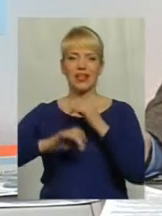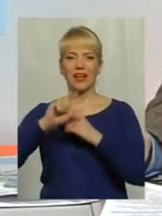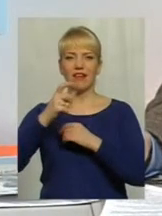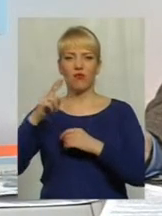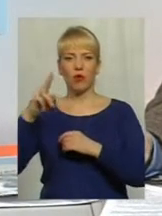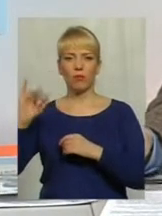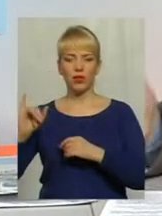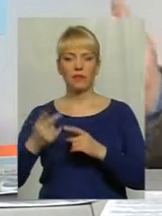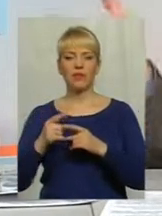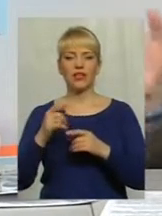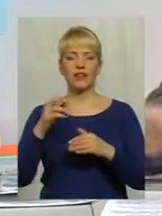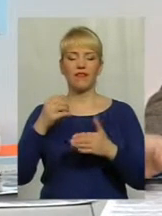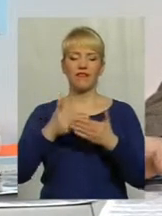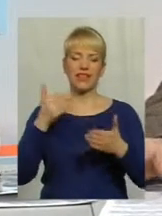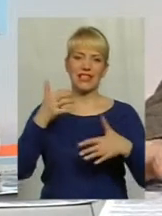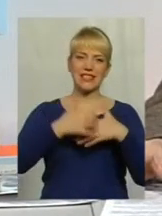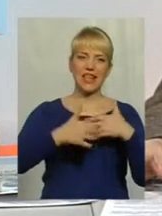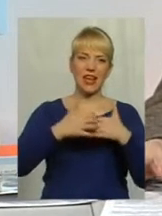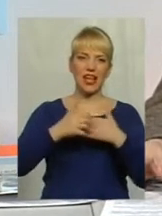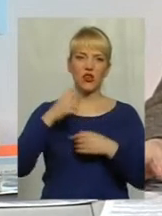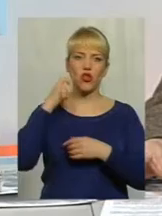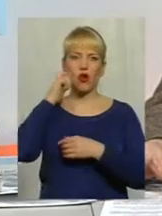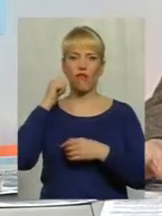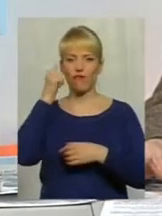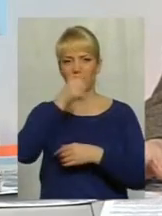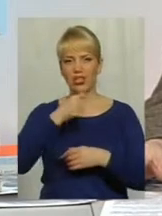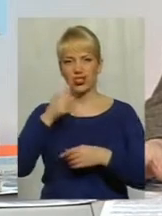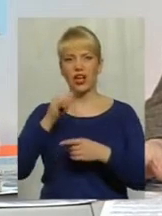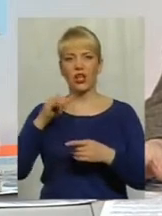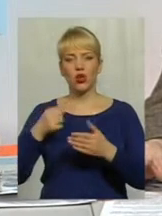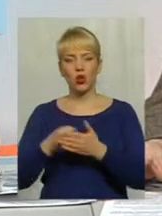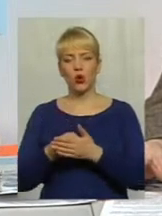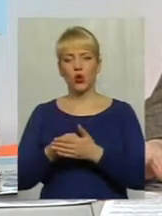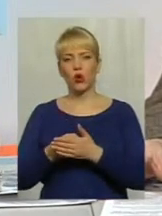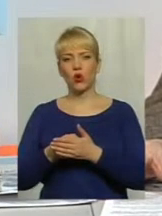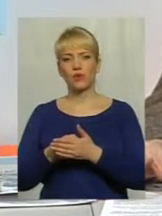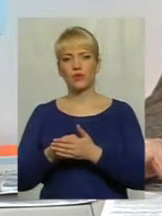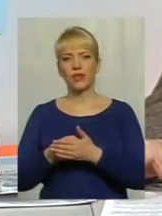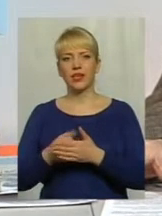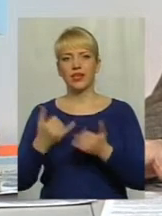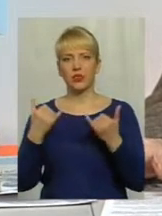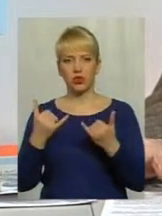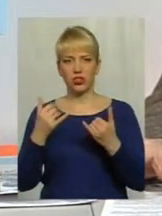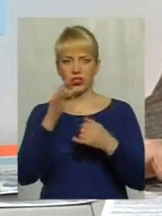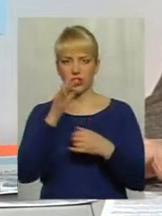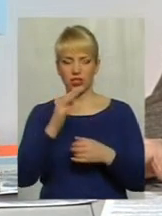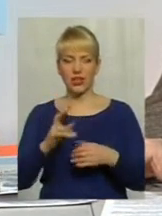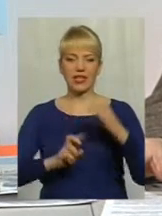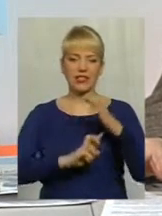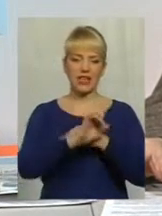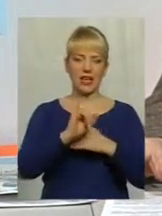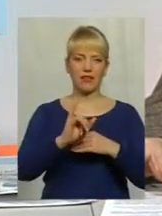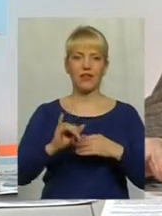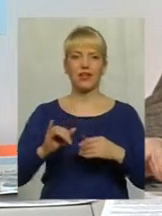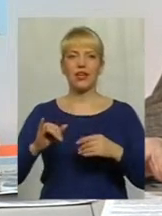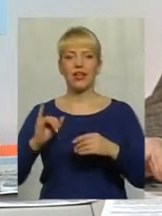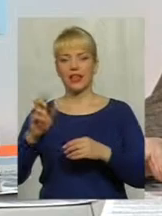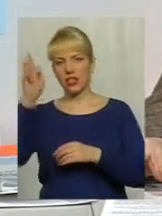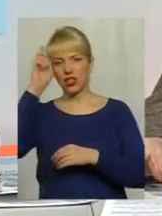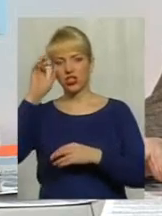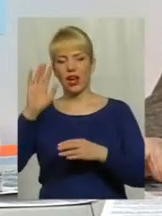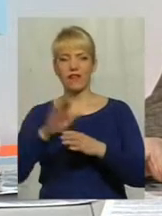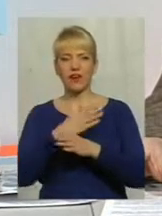днів, бо, так як пан Валерий сказав, вона продовжується, реформація. Третє, церква і держава, розмаїті взаємодій, церкви як